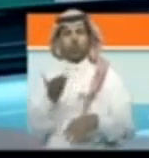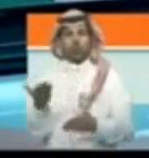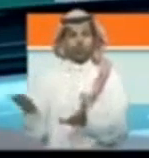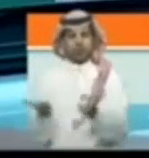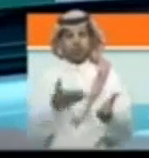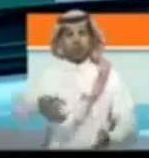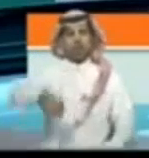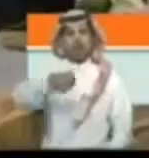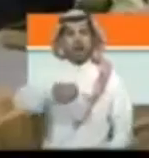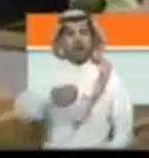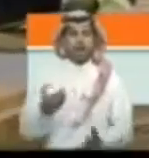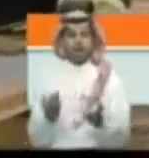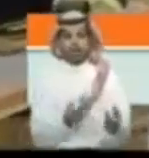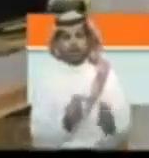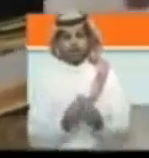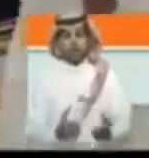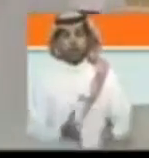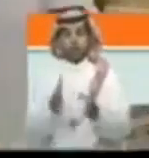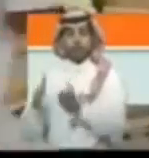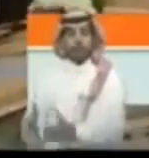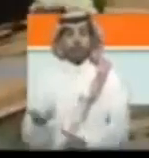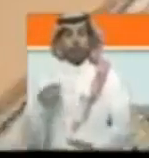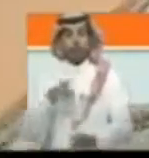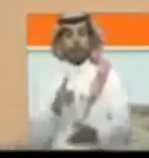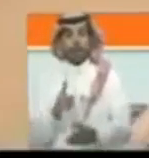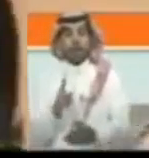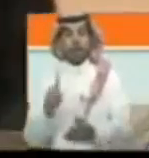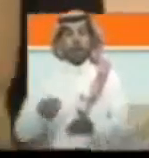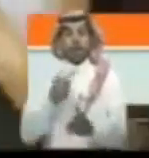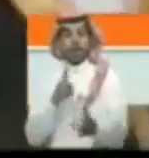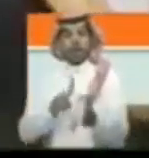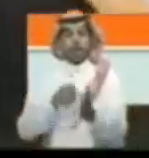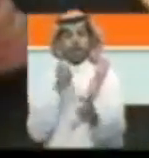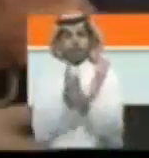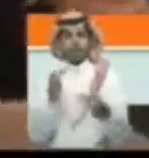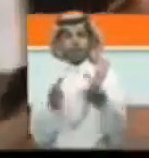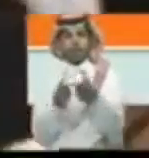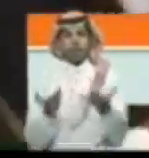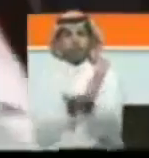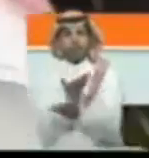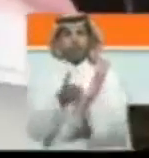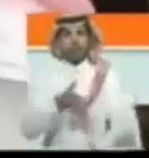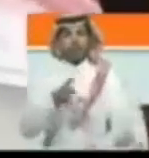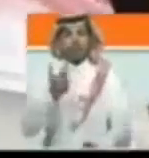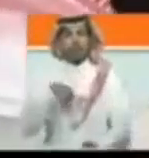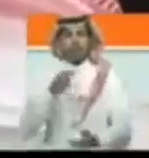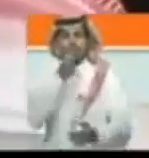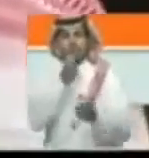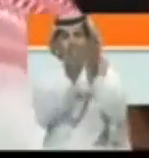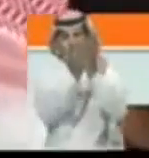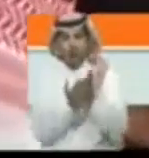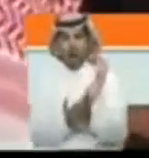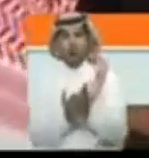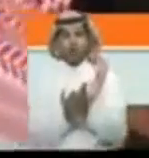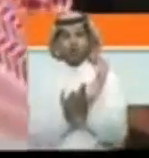للسلام عليه رعاه الله. وفي بداية الاستقبال أنصت الجميع لتلاوة آيات من القرآن الكريم،